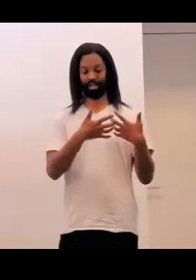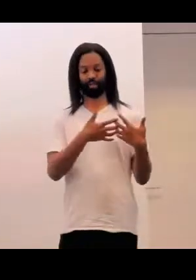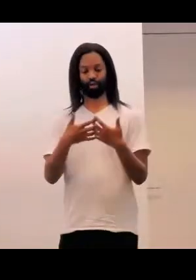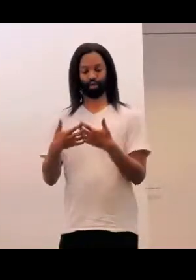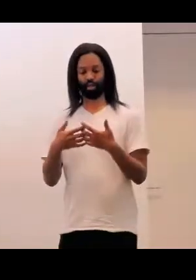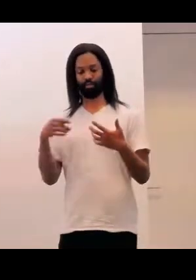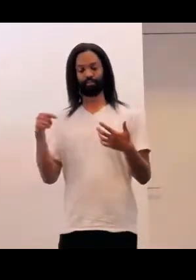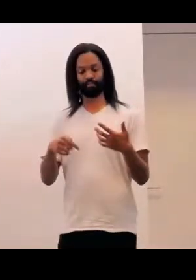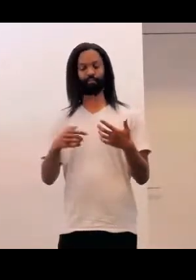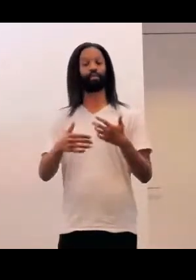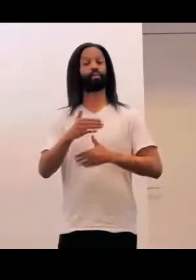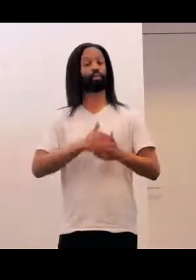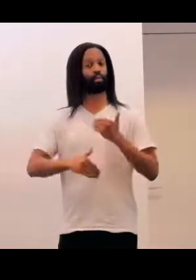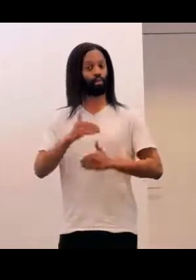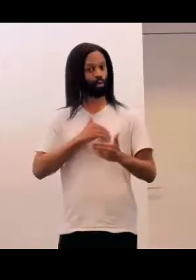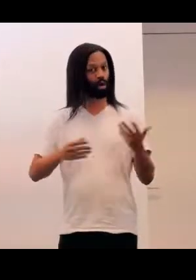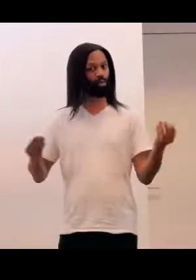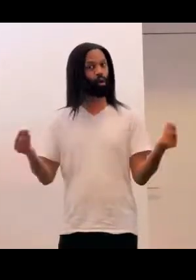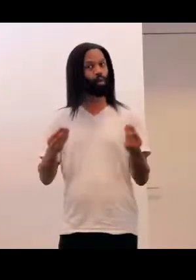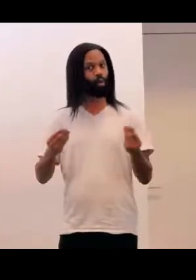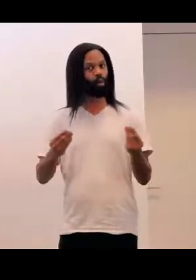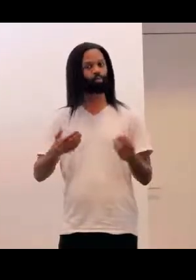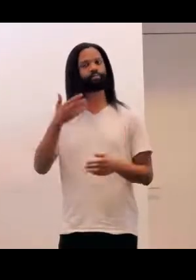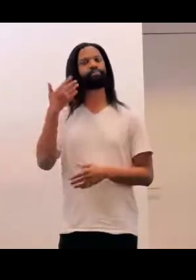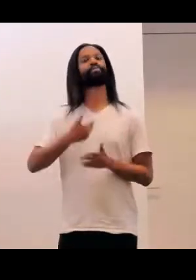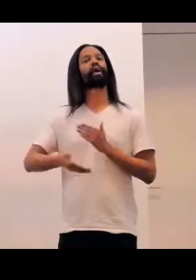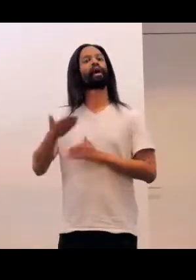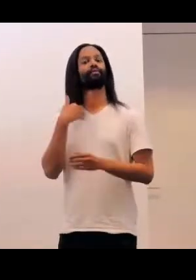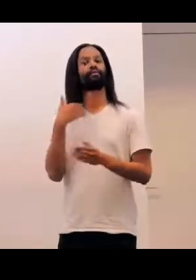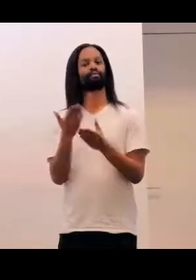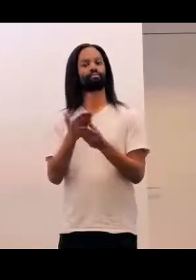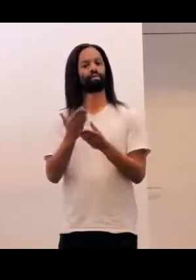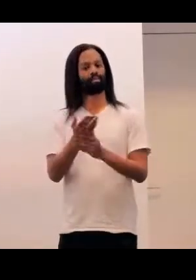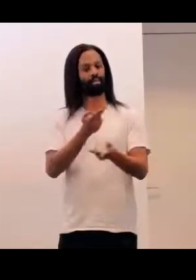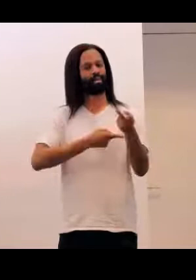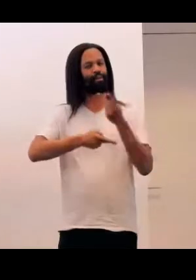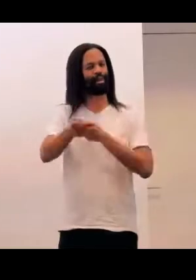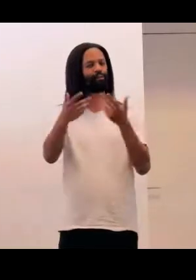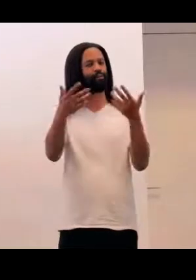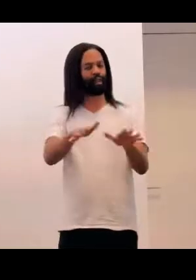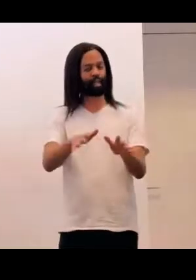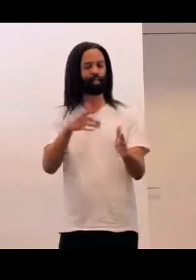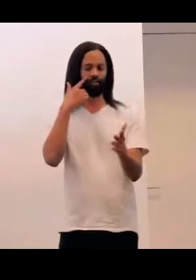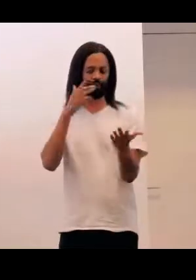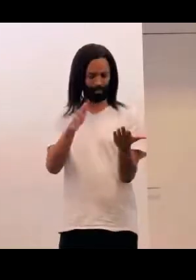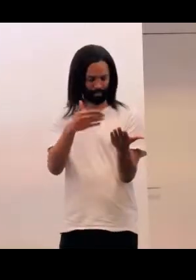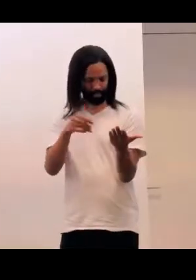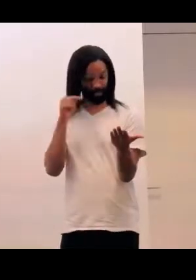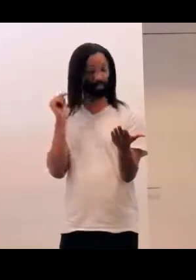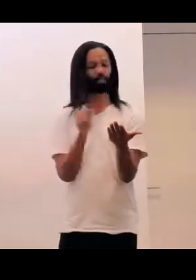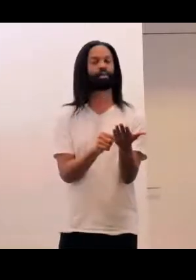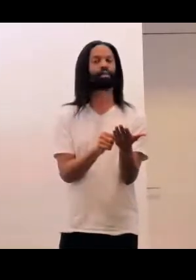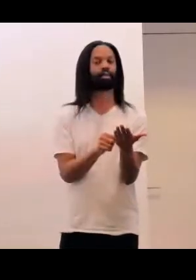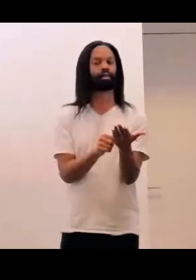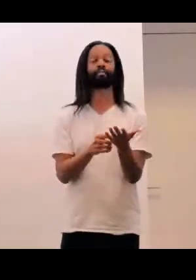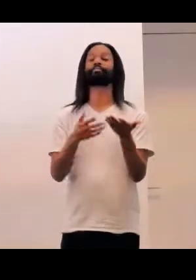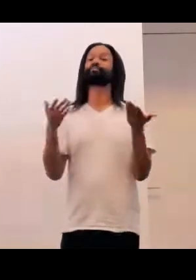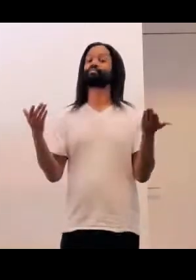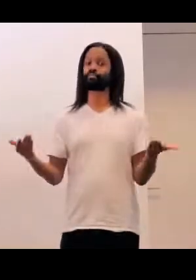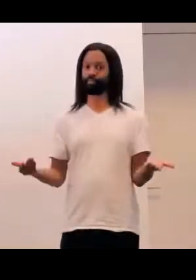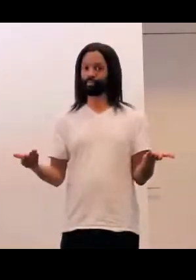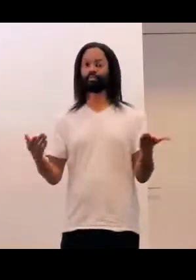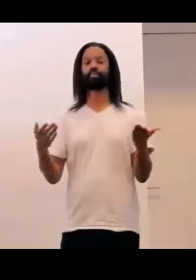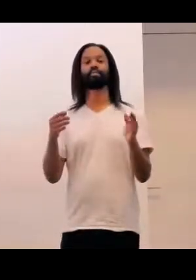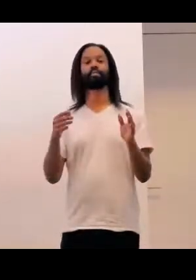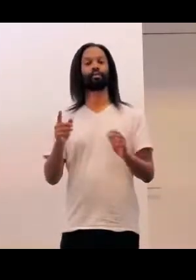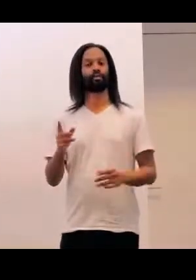dans la délibération qui vous a été transmise. Pour contribuer à ce programme, la ville participe à